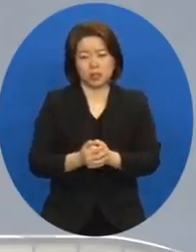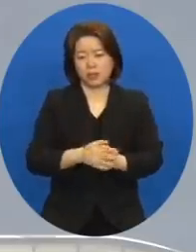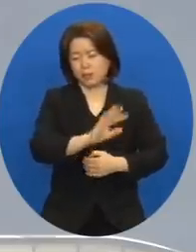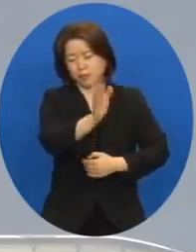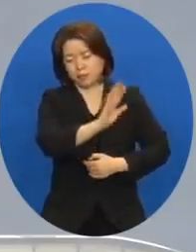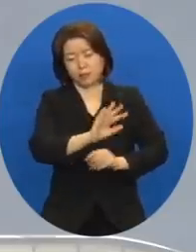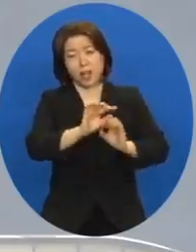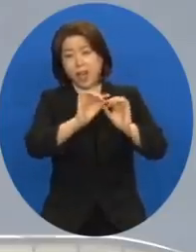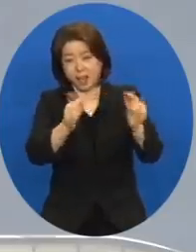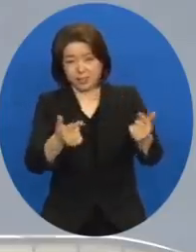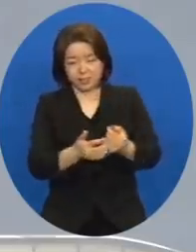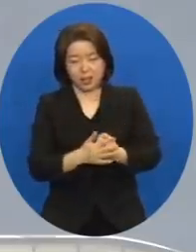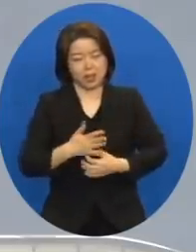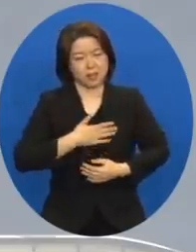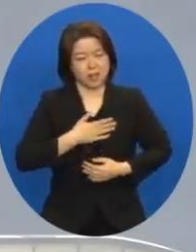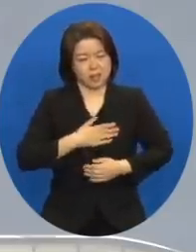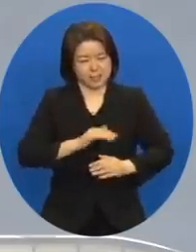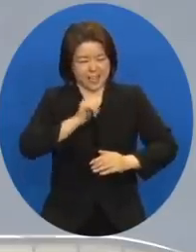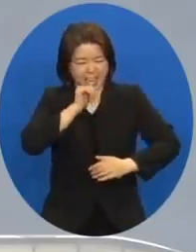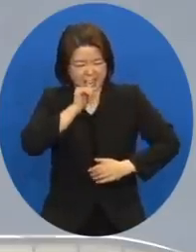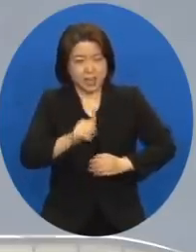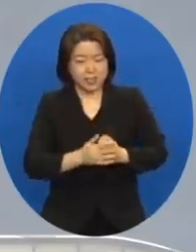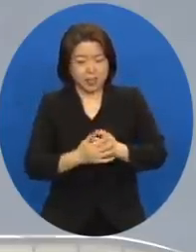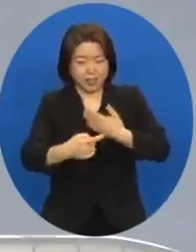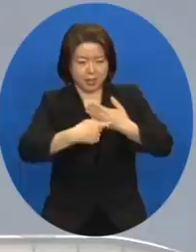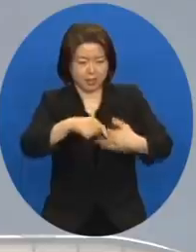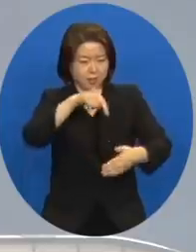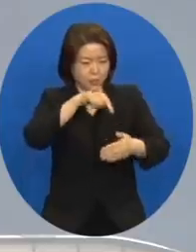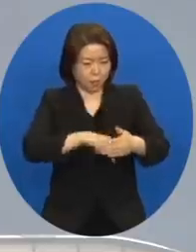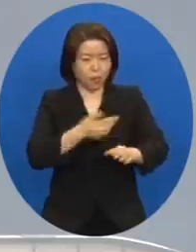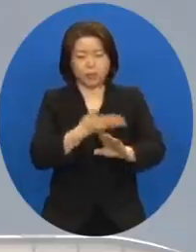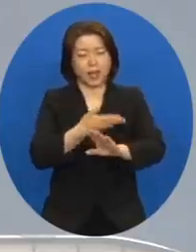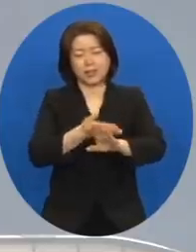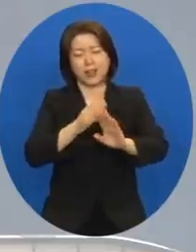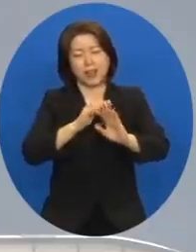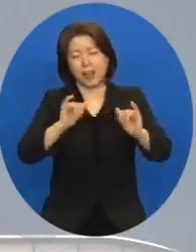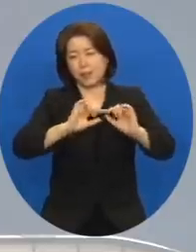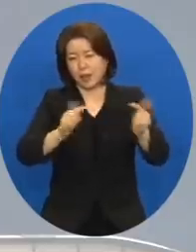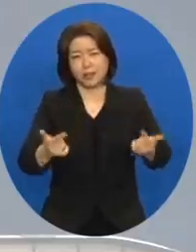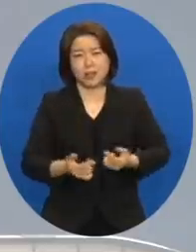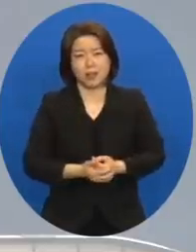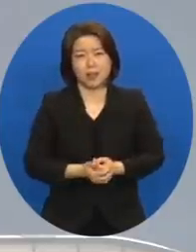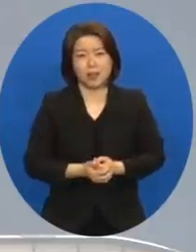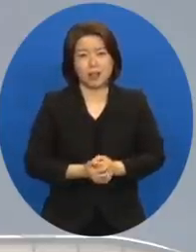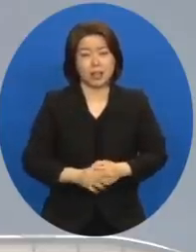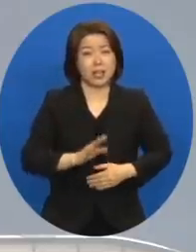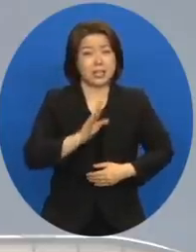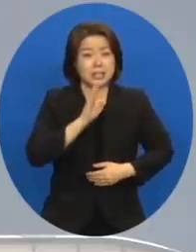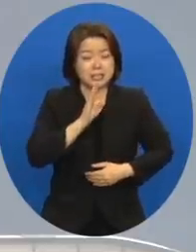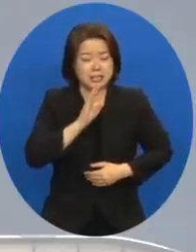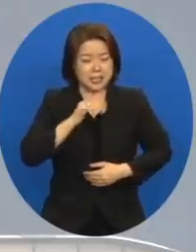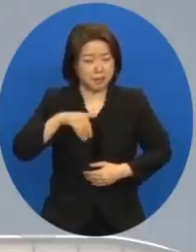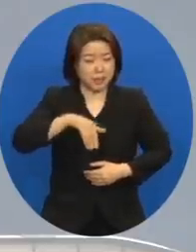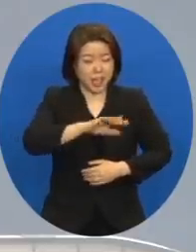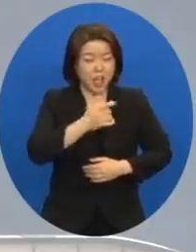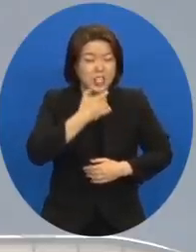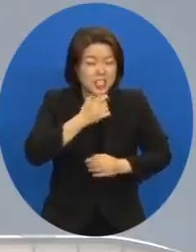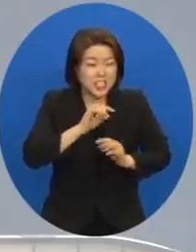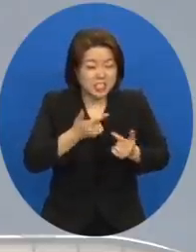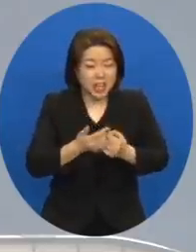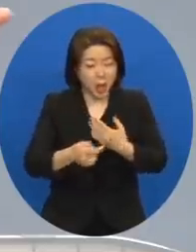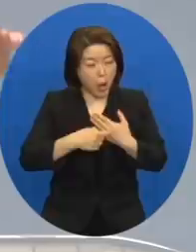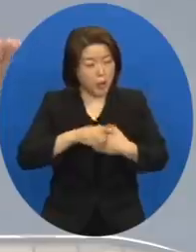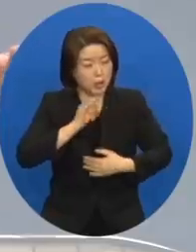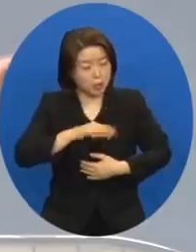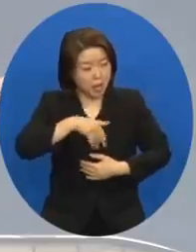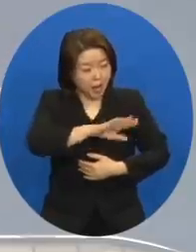않다 나는 절대로 겉 다르고 속 따르게 하는 사람은 아니다 실제로는 가고 싶지 않은데 겉으로만 갈